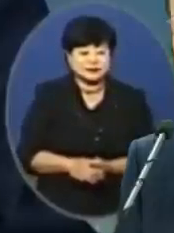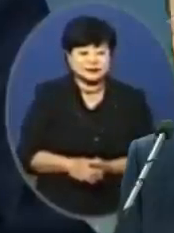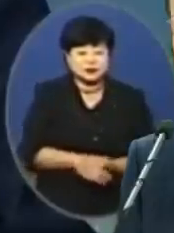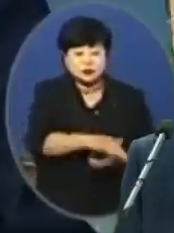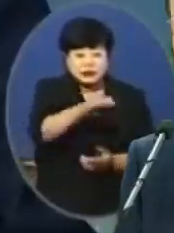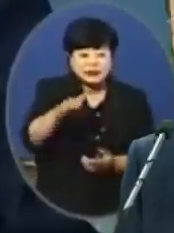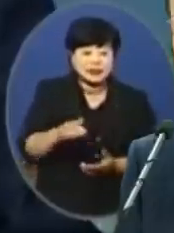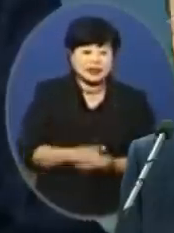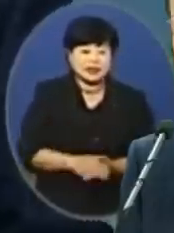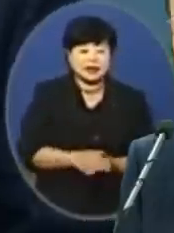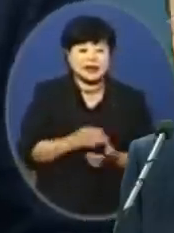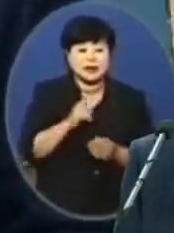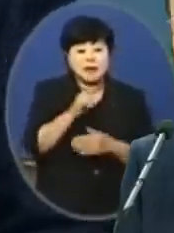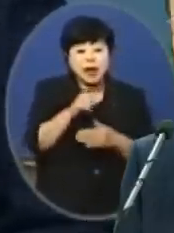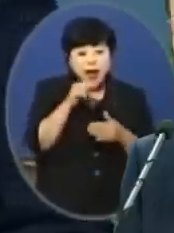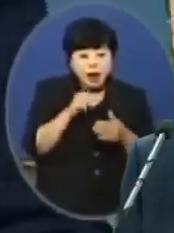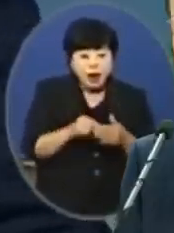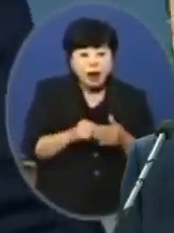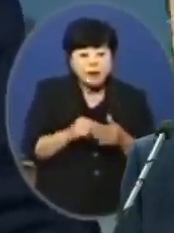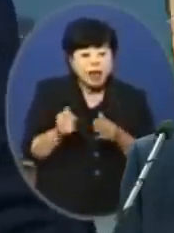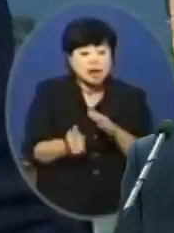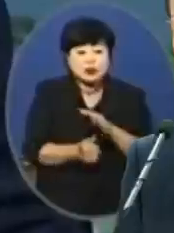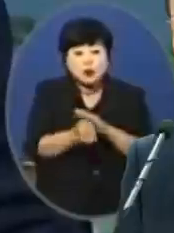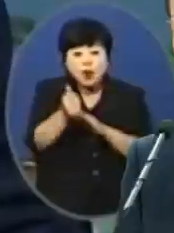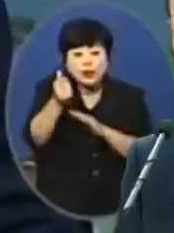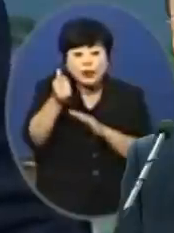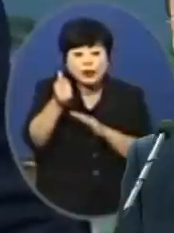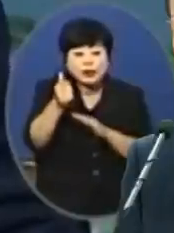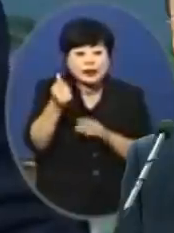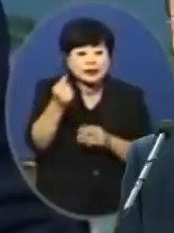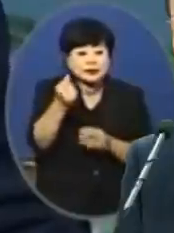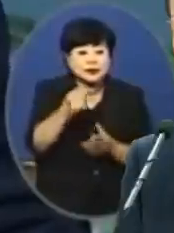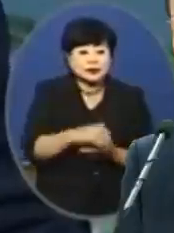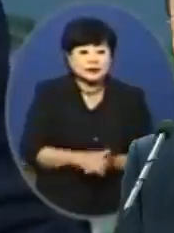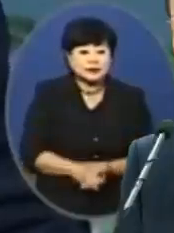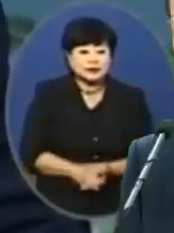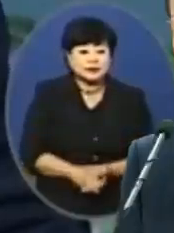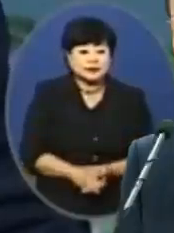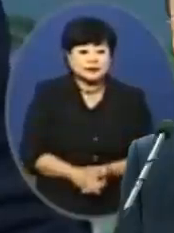우리가 미래의 마음을, 마음의 소원을